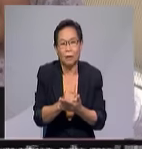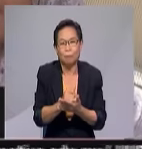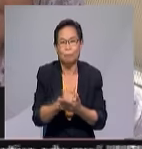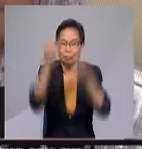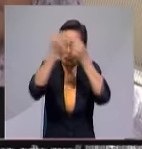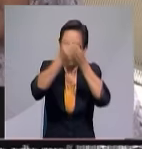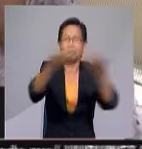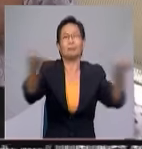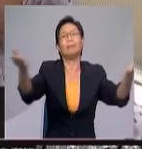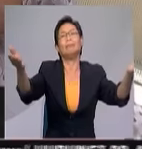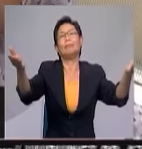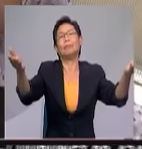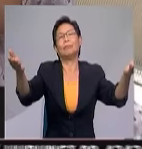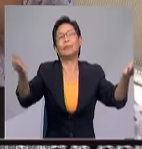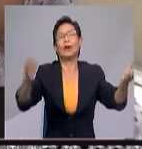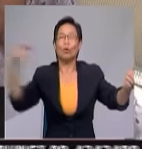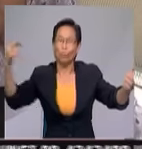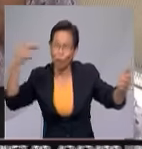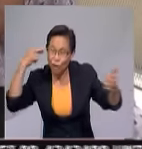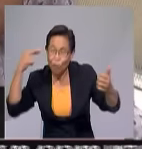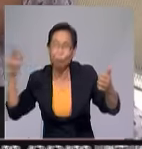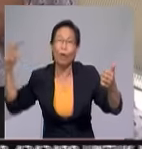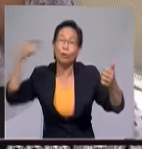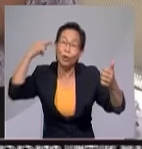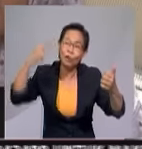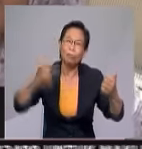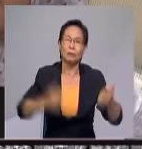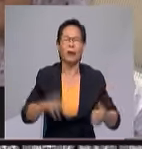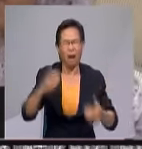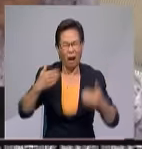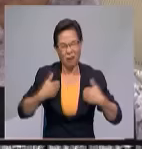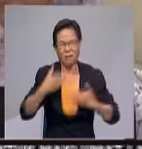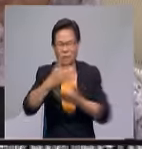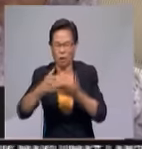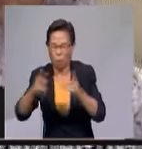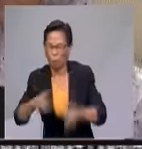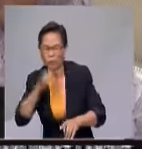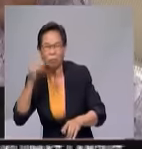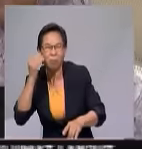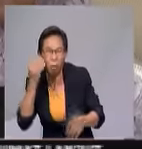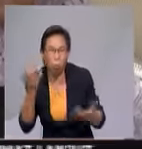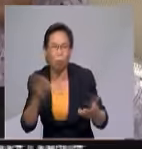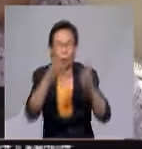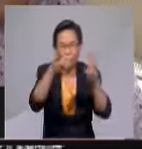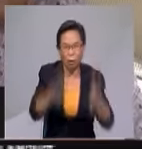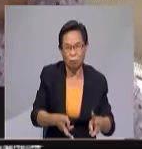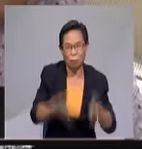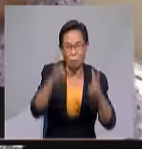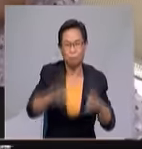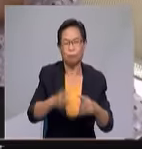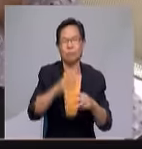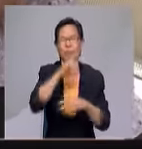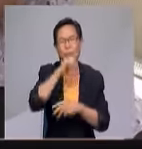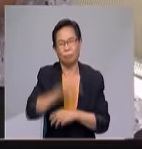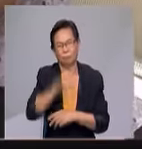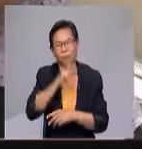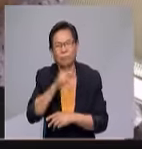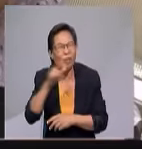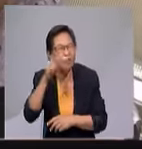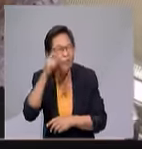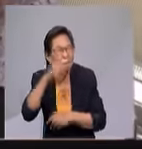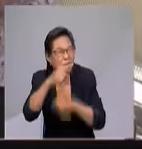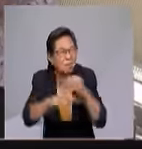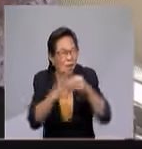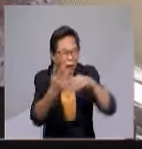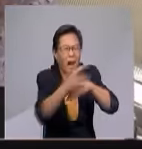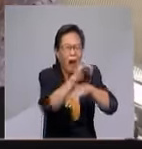semualah. Macam keluar kat radio ke, so buat. So ada yang tak tahu lah. Macam warga emas ke, dia kurang faham sikit dengan IT